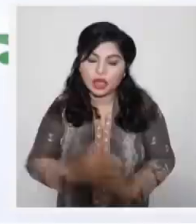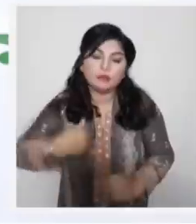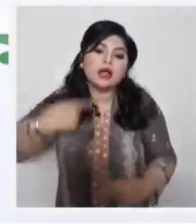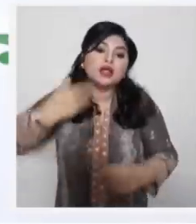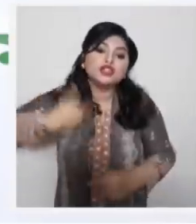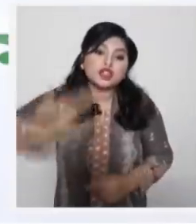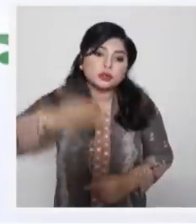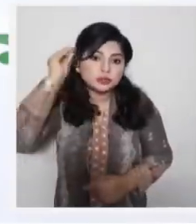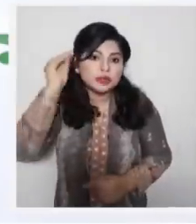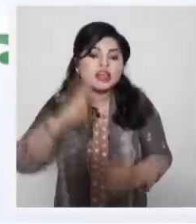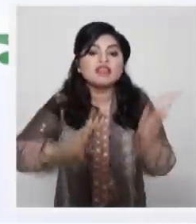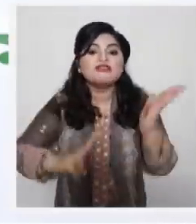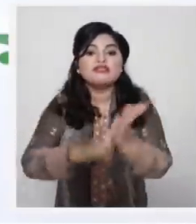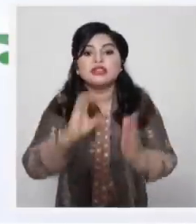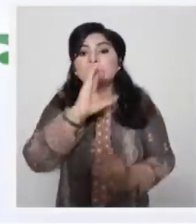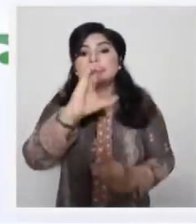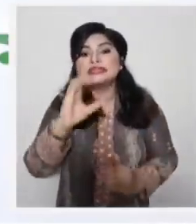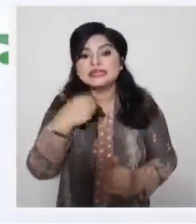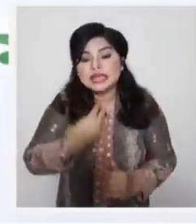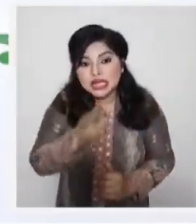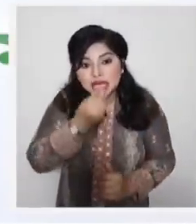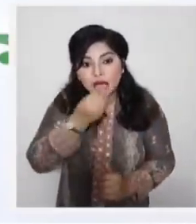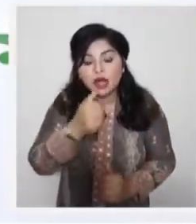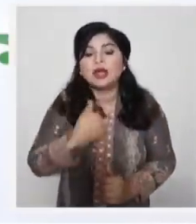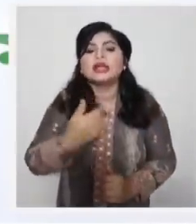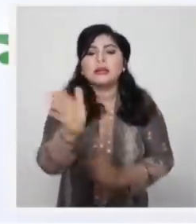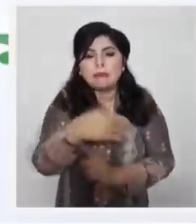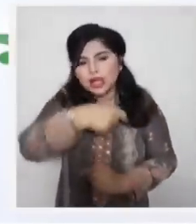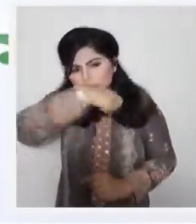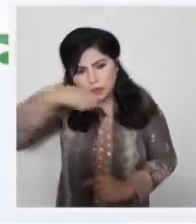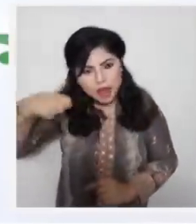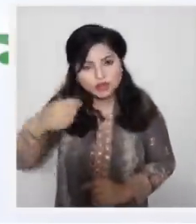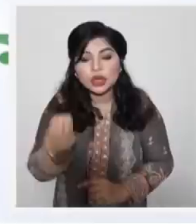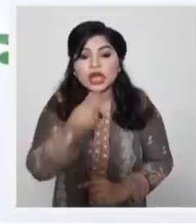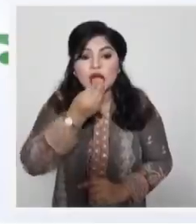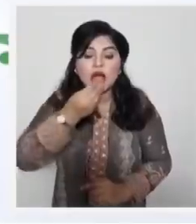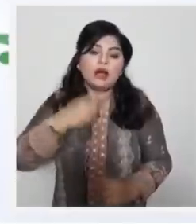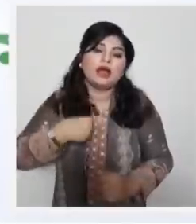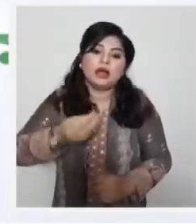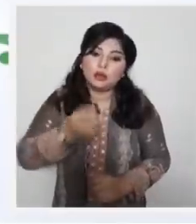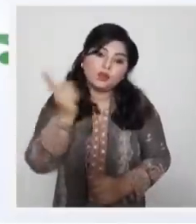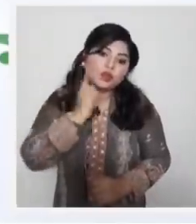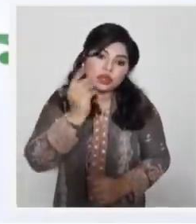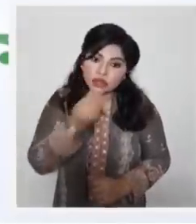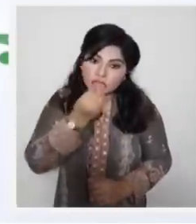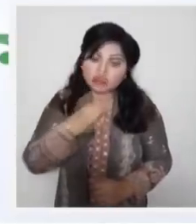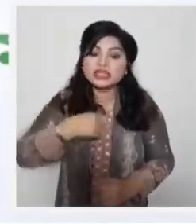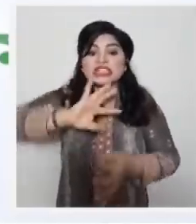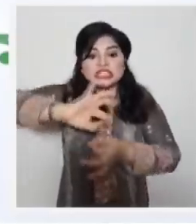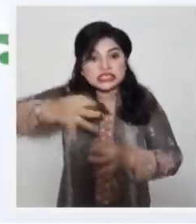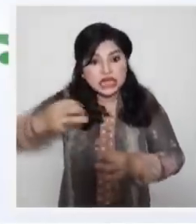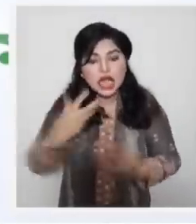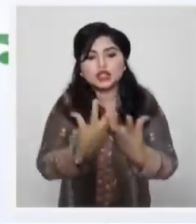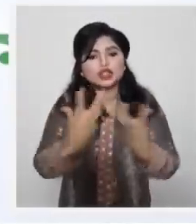প্রতিরোধকে ভালো রাখার জন্য পুষ্টিকর খাবার খাওয়া, এই আমরা সবসময় বলে থাকি ভিটামিন সি সমৃদ্ধ খাবার, প্রোটিন